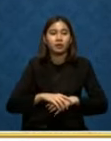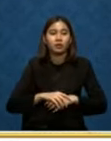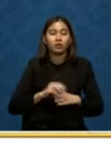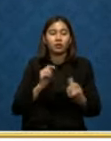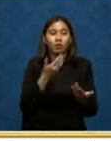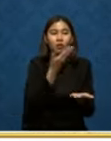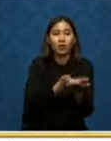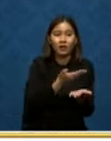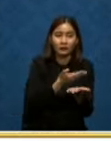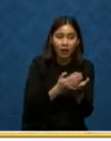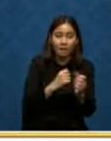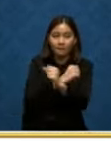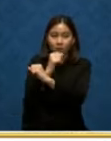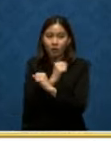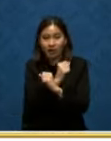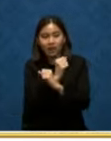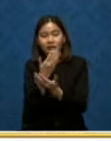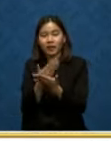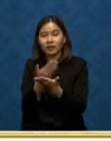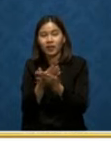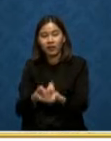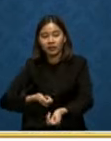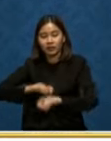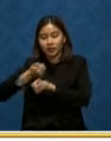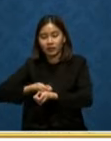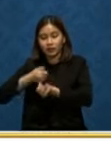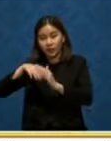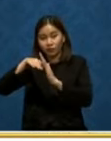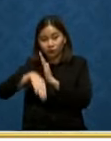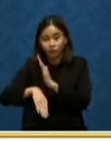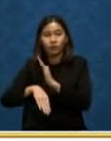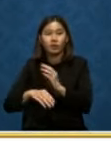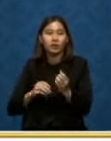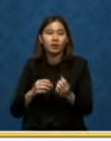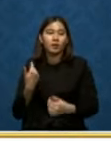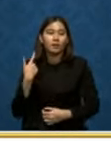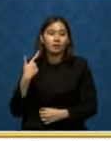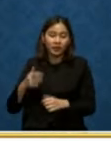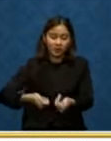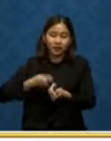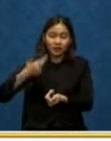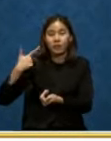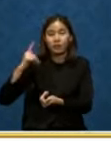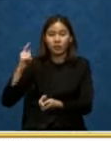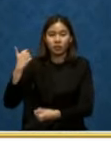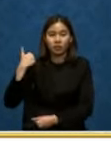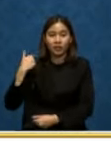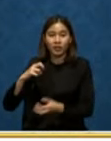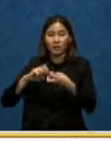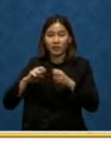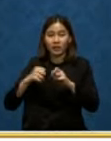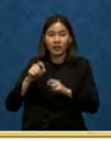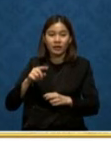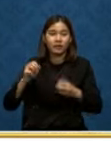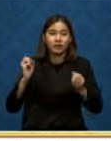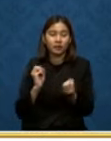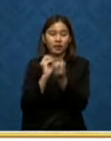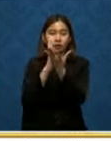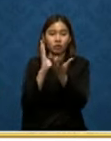ป้องกันราคาพืชผลทางเกษตรตกต่ำจึงทำให้เกษตรกรได้รับผลประโยชน์เพิ่มขึ้นปัญหาดังกล่าวส่งผลกระทบต่อ